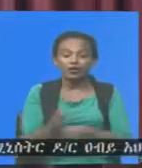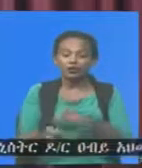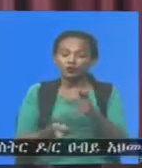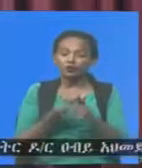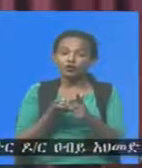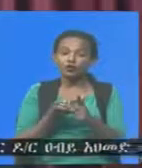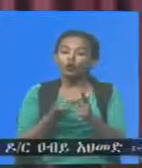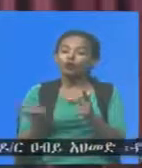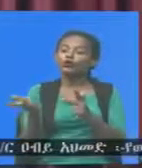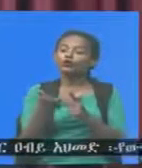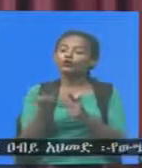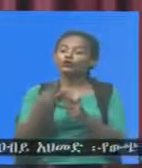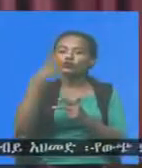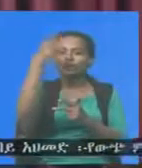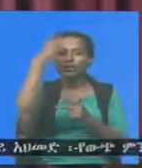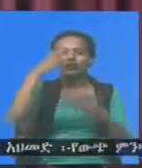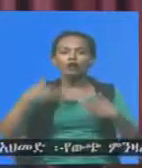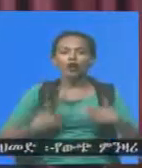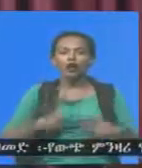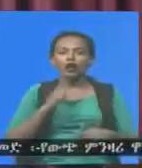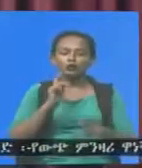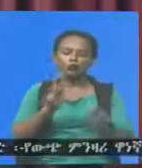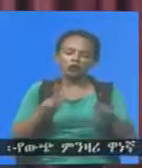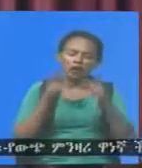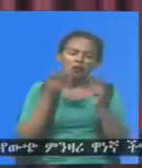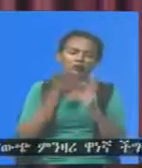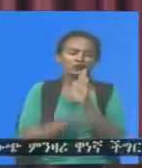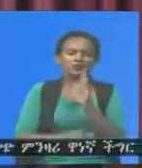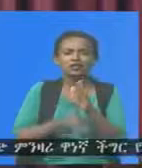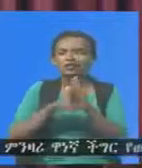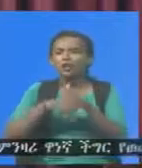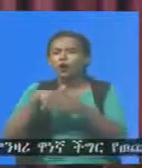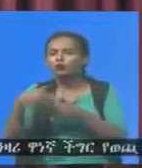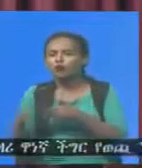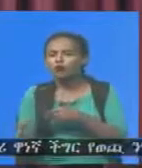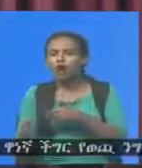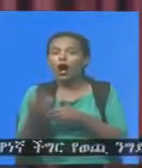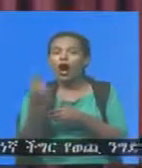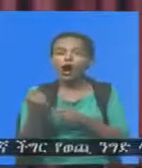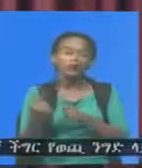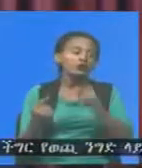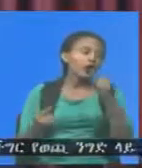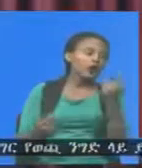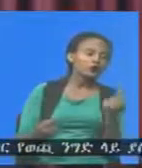ሶስተኛው የሶስቱ መንግስት አካላት ነው። ፓርላማው፣ አስፈጻሚው፣ ህግ አውጪው አንዱ አንዱን